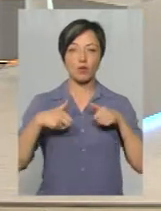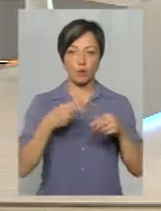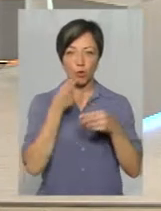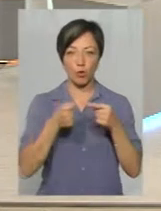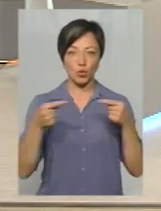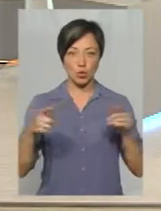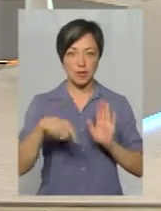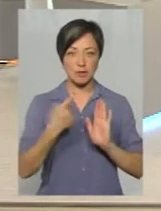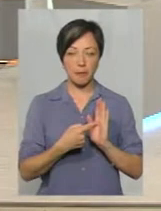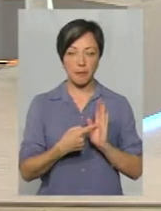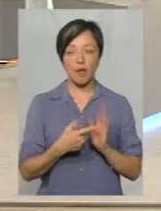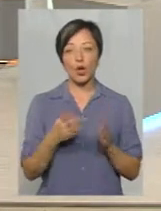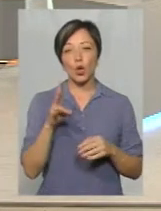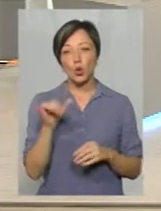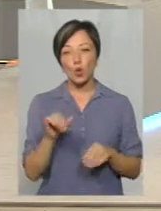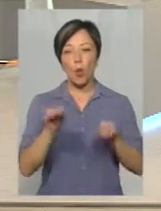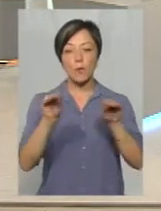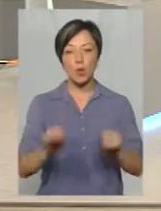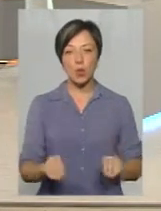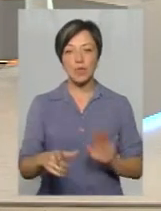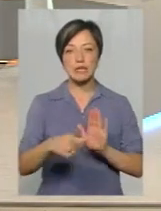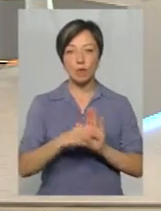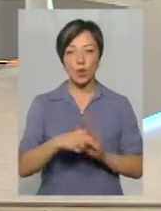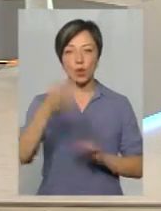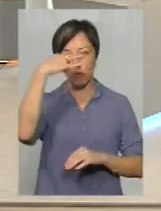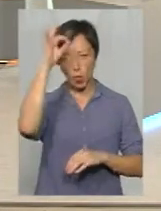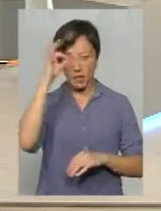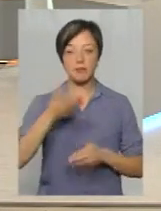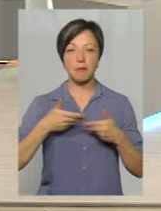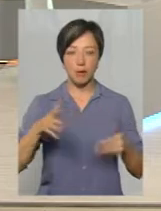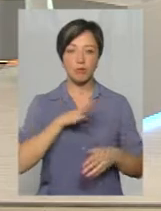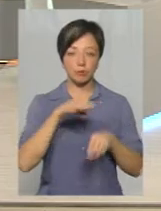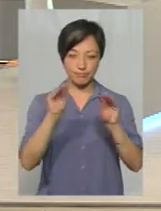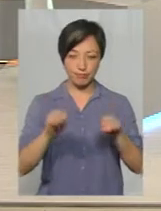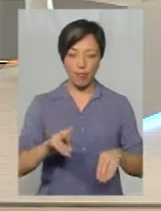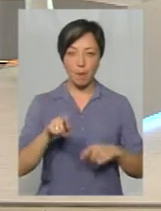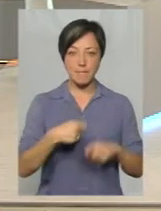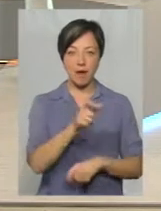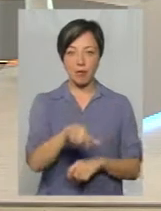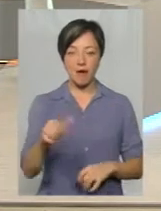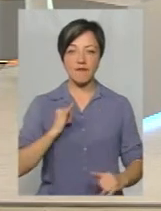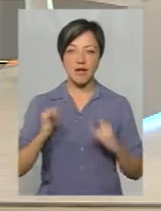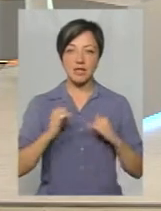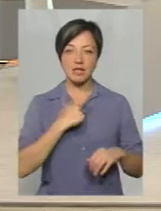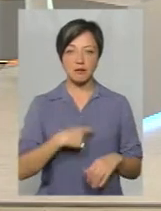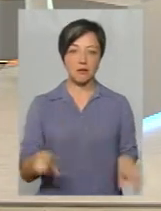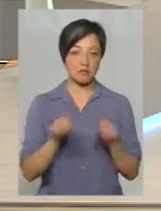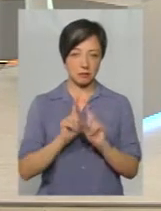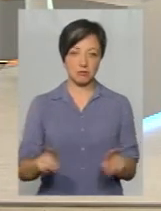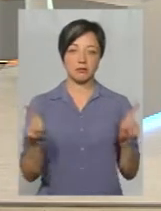Ну, протоколи спільно з поліцією ми вже складали на правопорушників, які вели себе